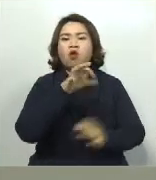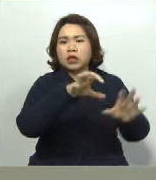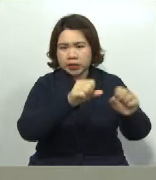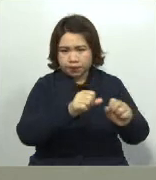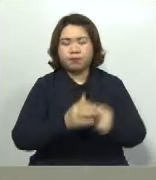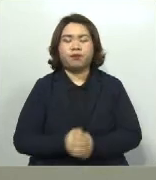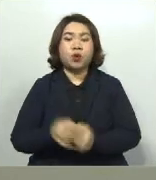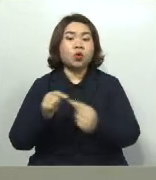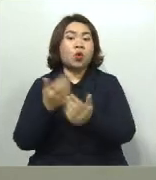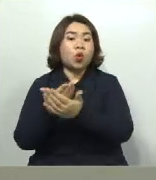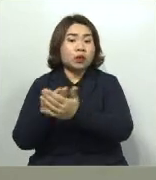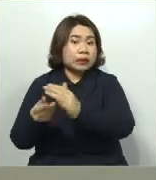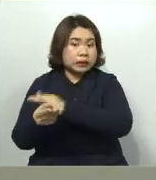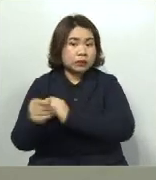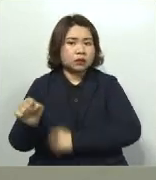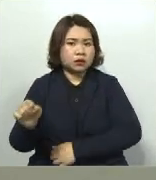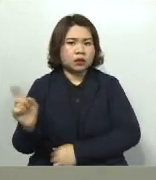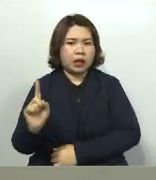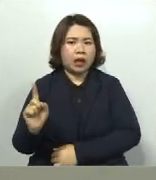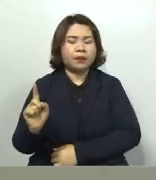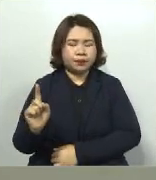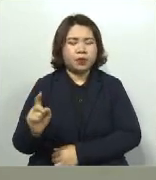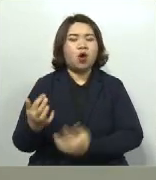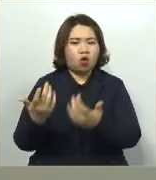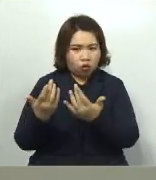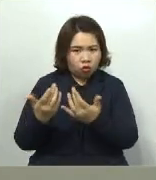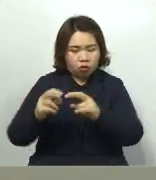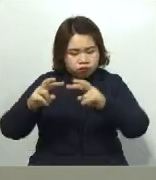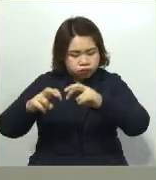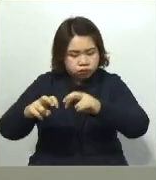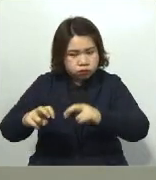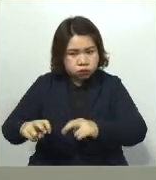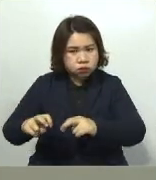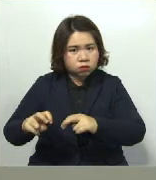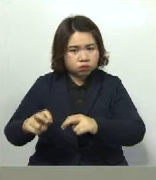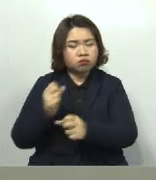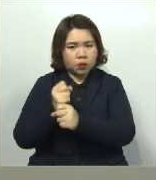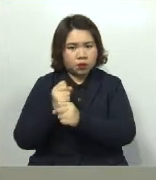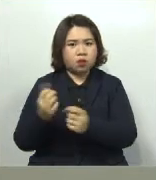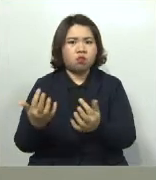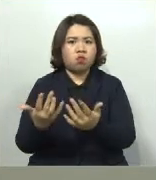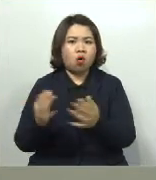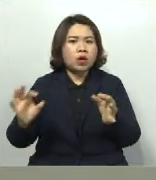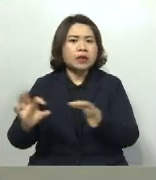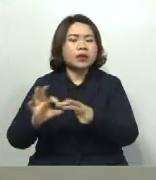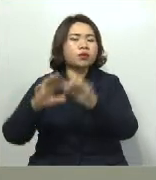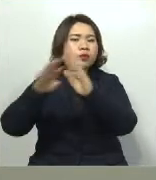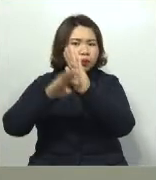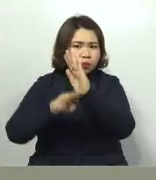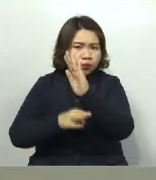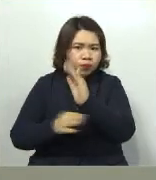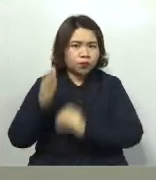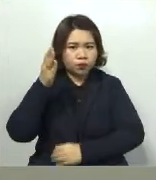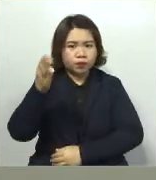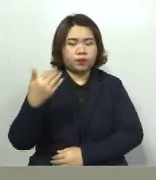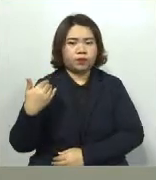จกเงินนะครับที่ได้รับแจ้งเข้ามานะครับก็ต้องมีการไต่สวนสืบสวนดำเนินการที่เกี่ยวกับเรื่องกระบวนการต่อไปน